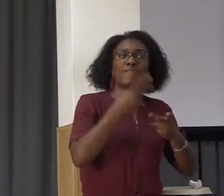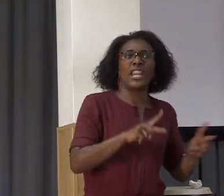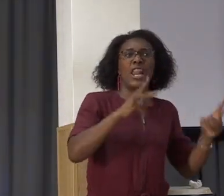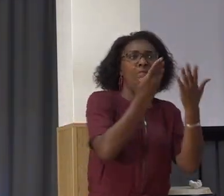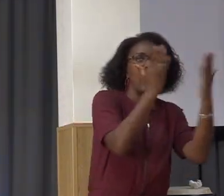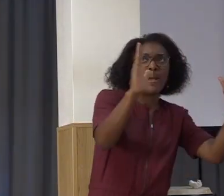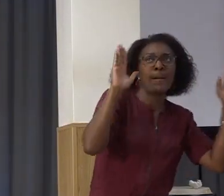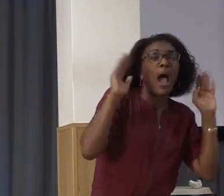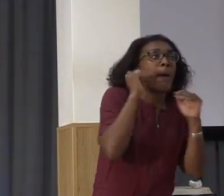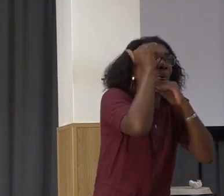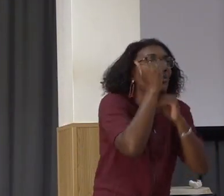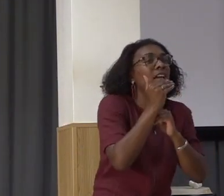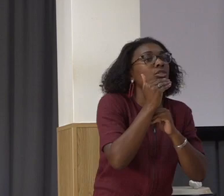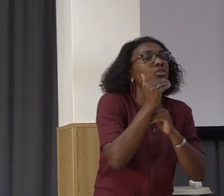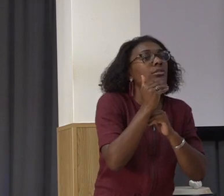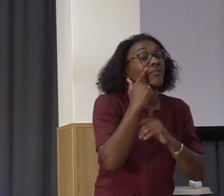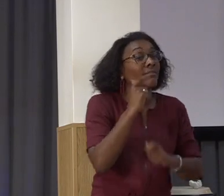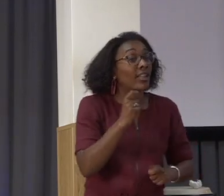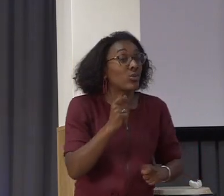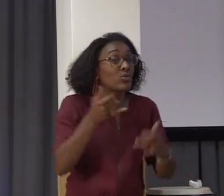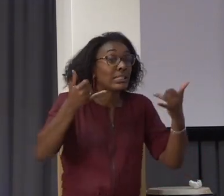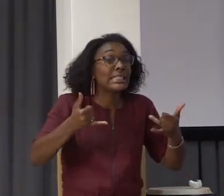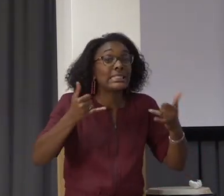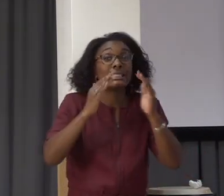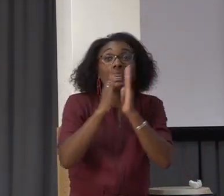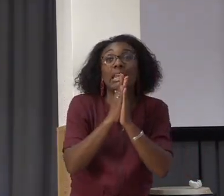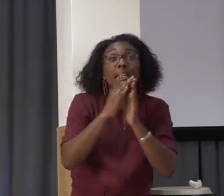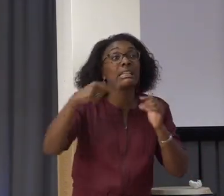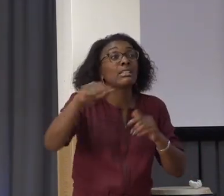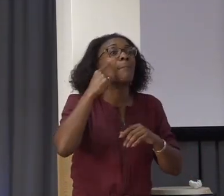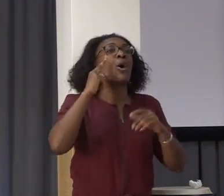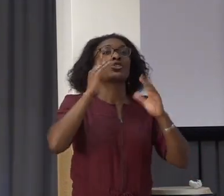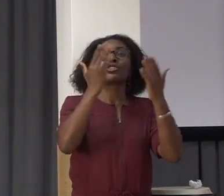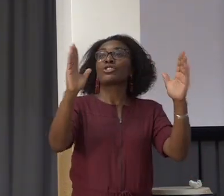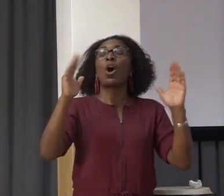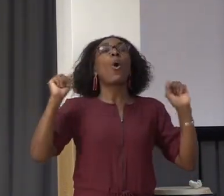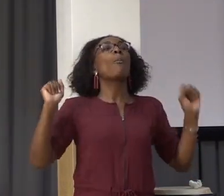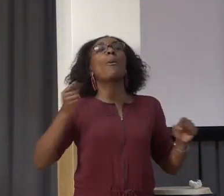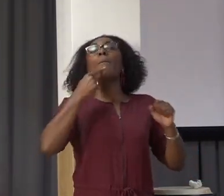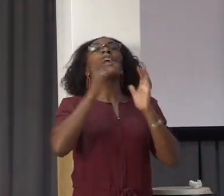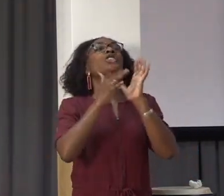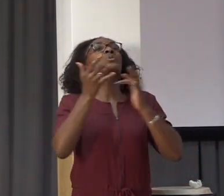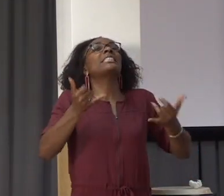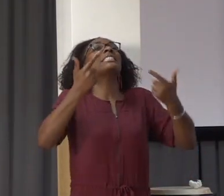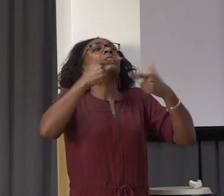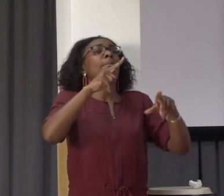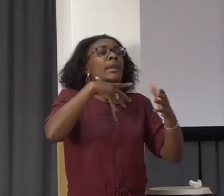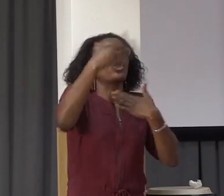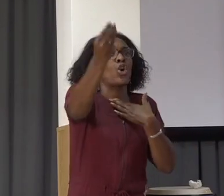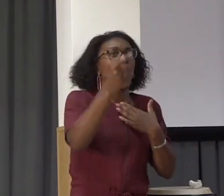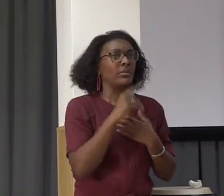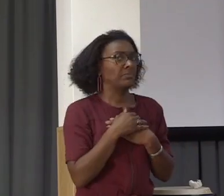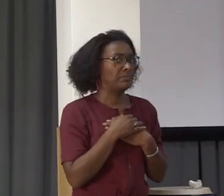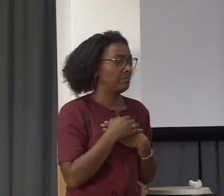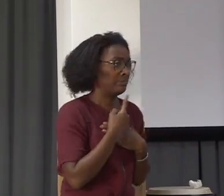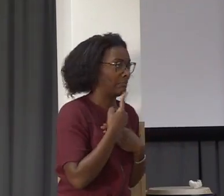chrétiens, l'Église ne soit pas notre ville fortifiée. Là où on peut vivre notre vie chrétienne, là où on est en paix